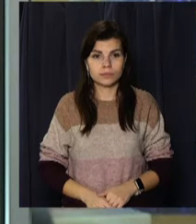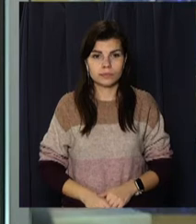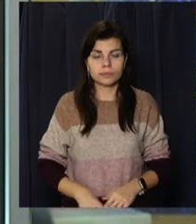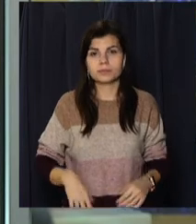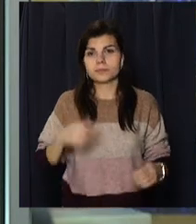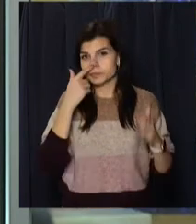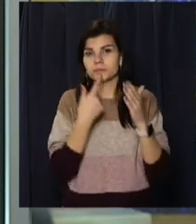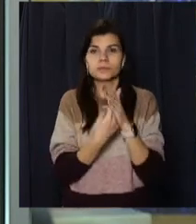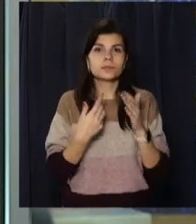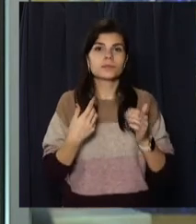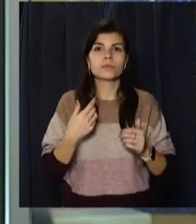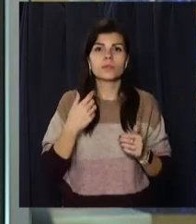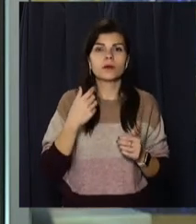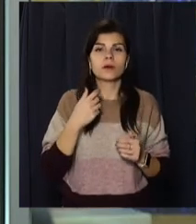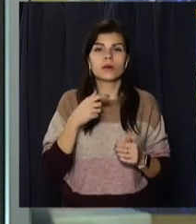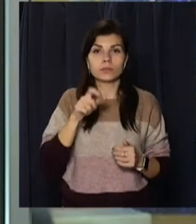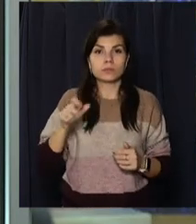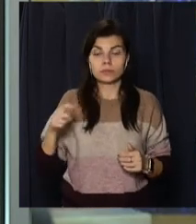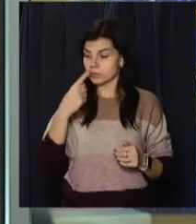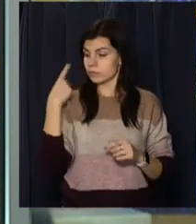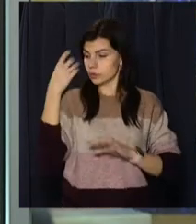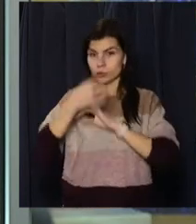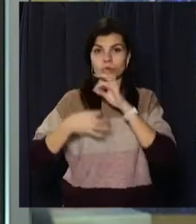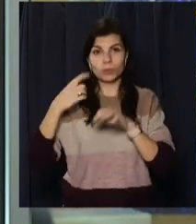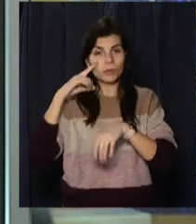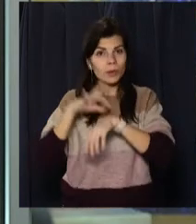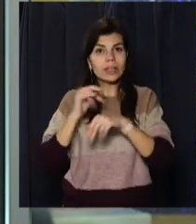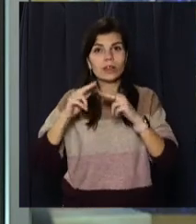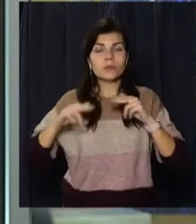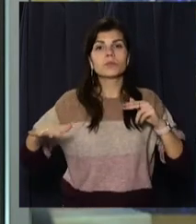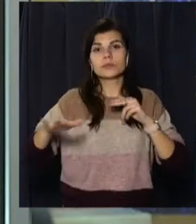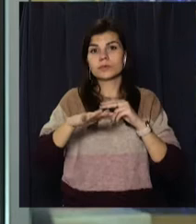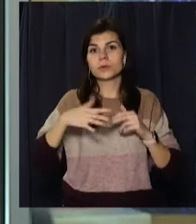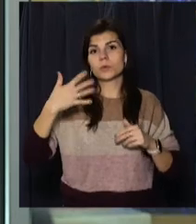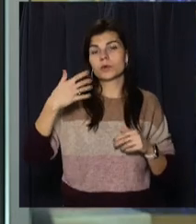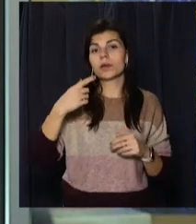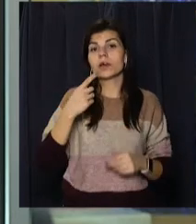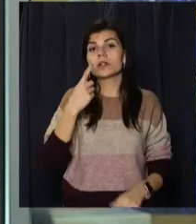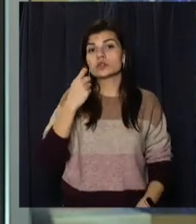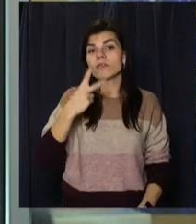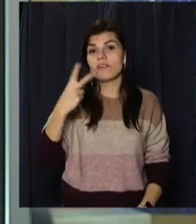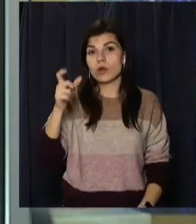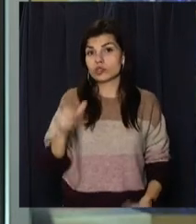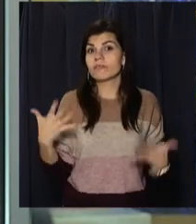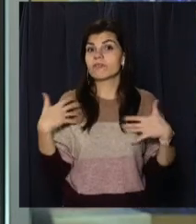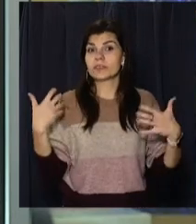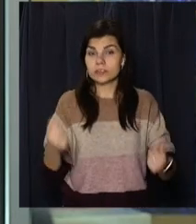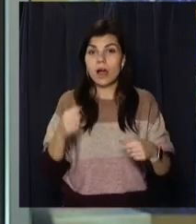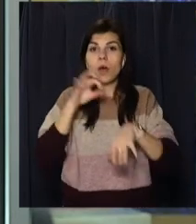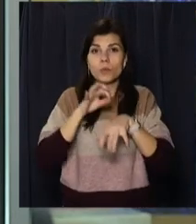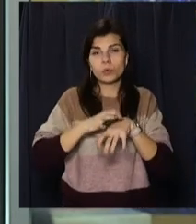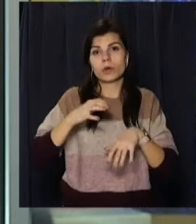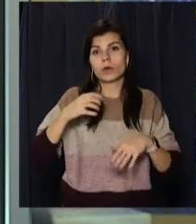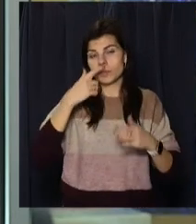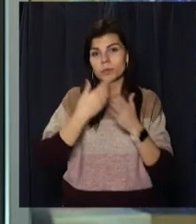Півсотні заражених коронавірусом діагностували за попередню добу на Дніпропетровщині. 122 людини одужали, про це повідомили